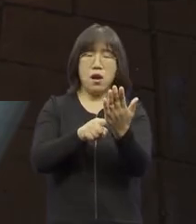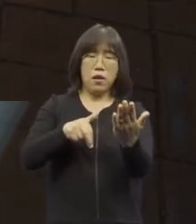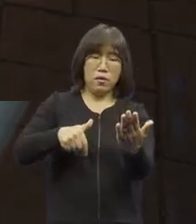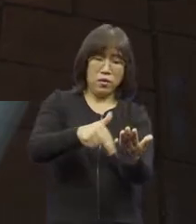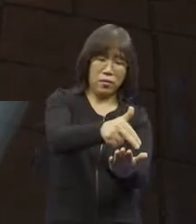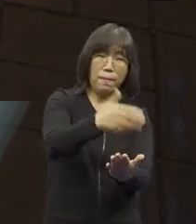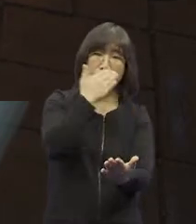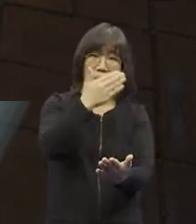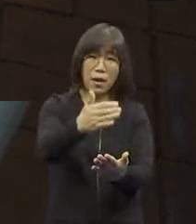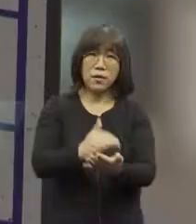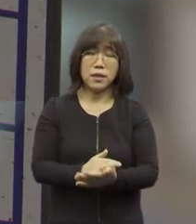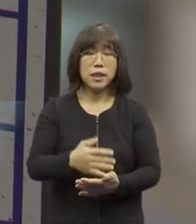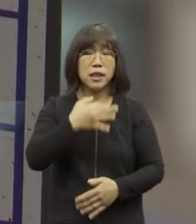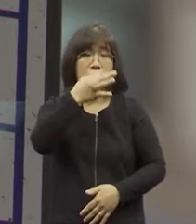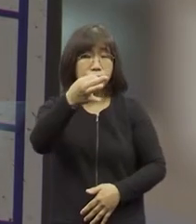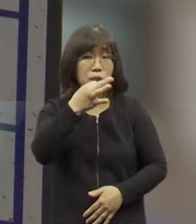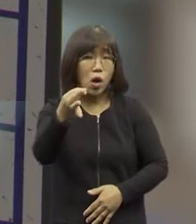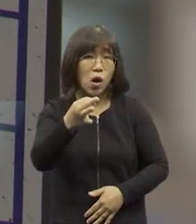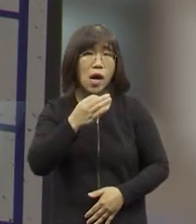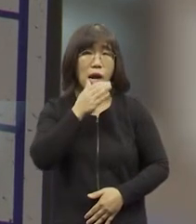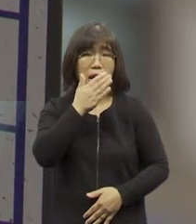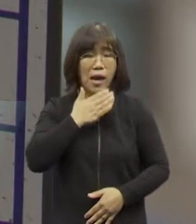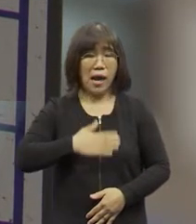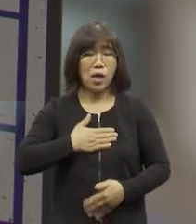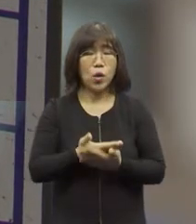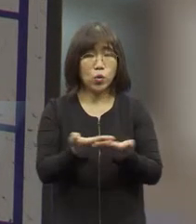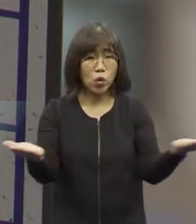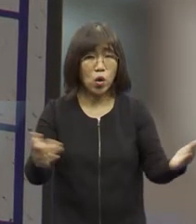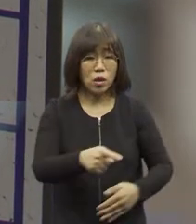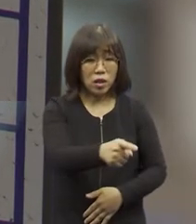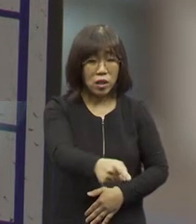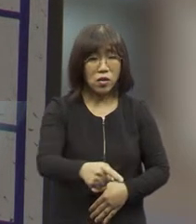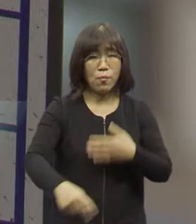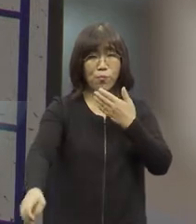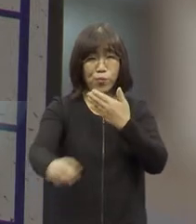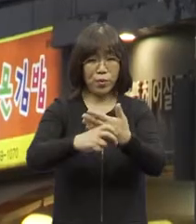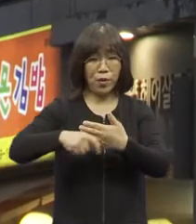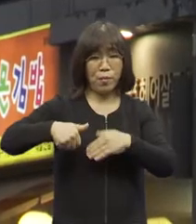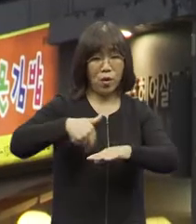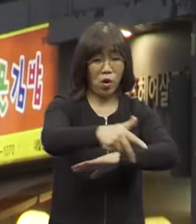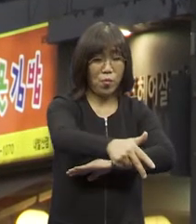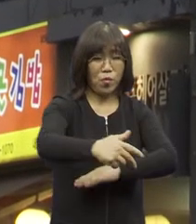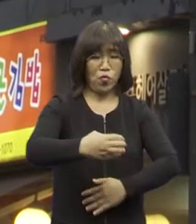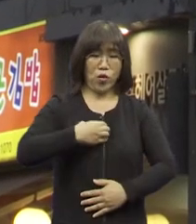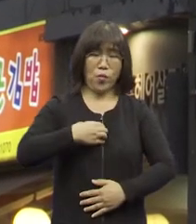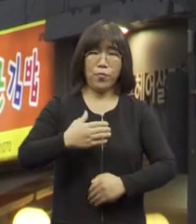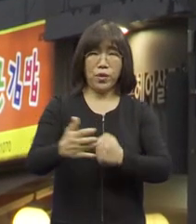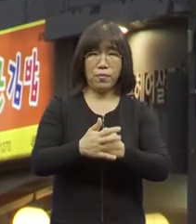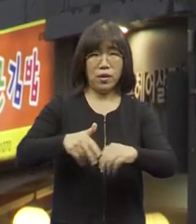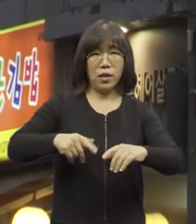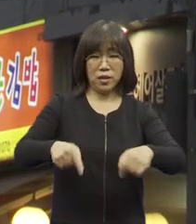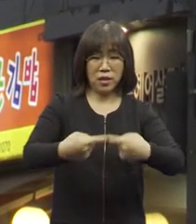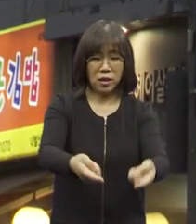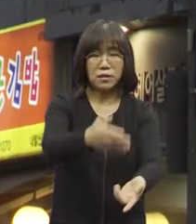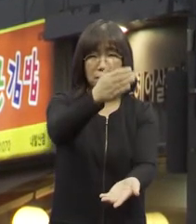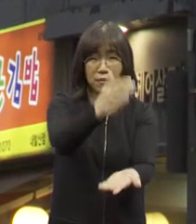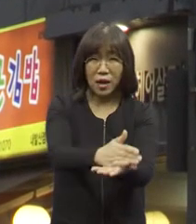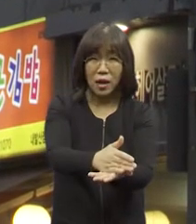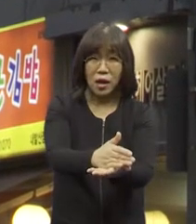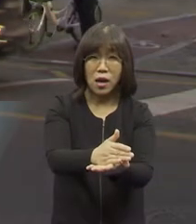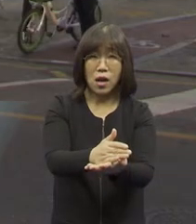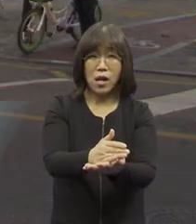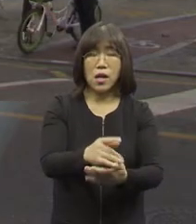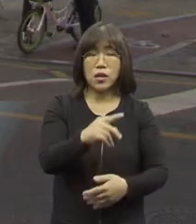심어줍니다. 음성 안내 기능도 있어 무단 횡단을 하면 위험하오니 차도로 들어가지 마세요. 보행